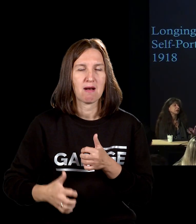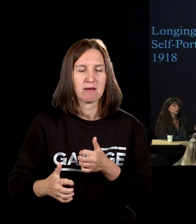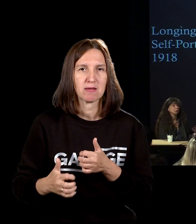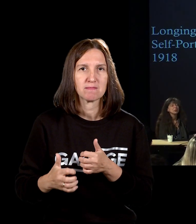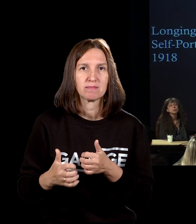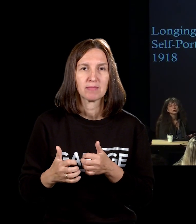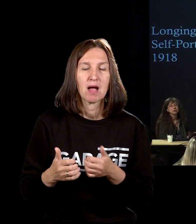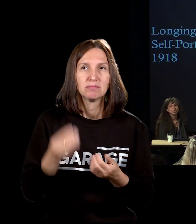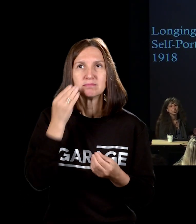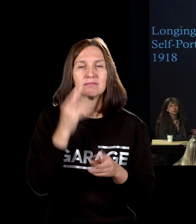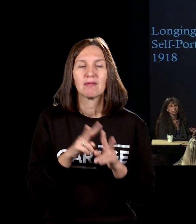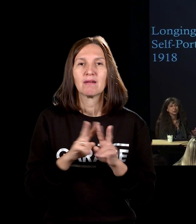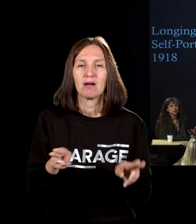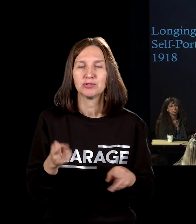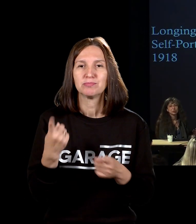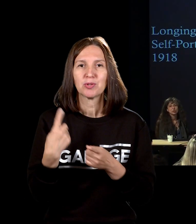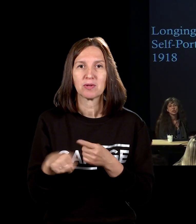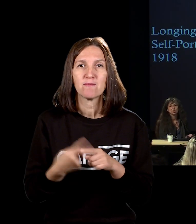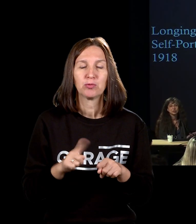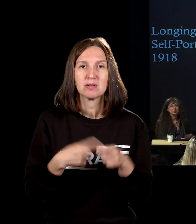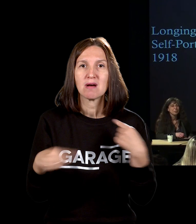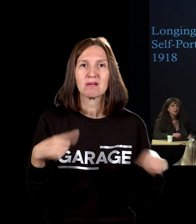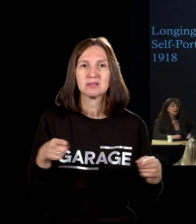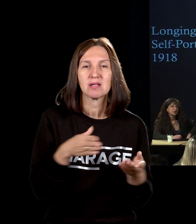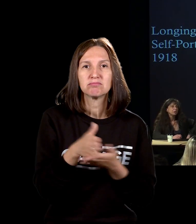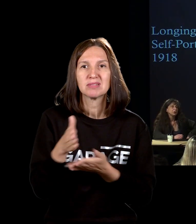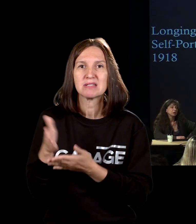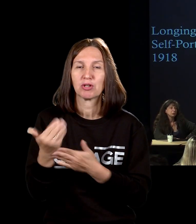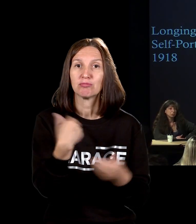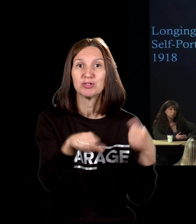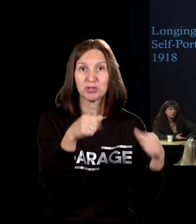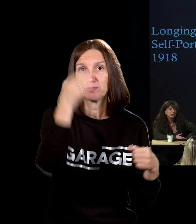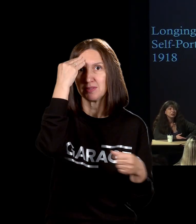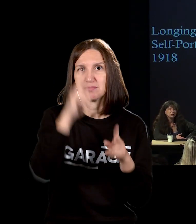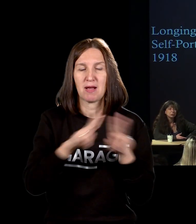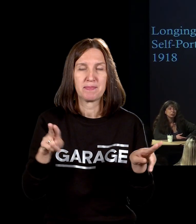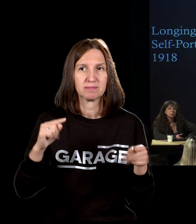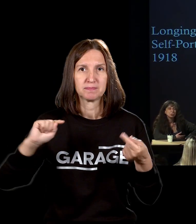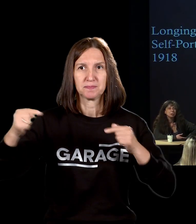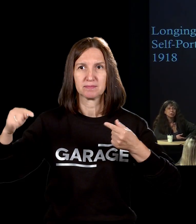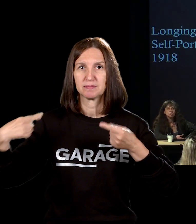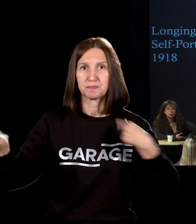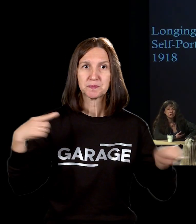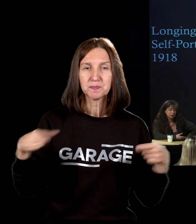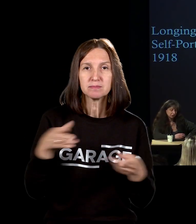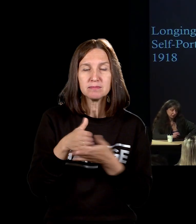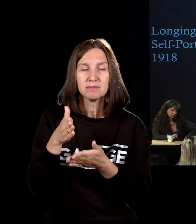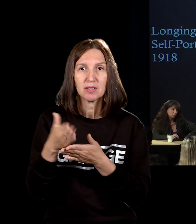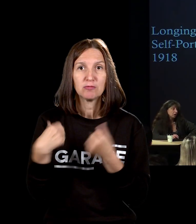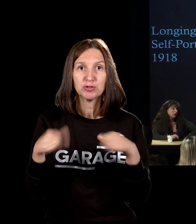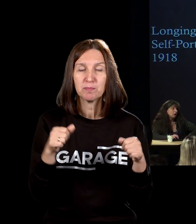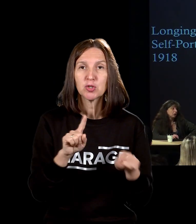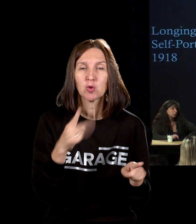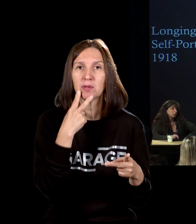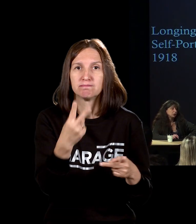язык таким же другим аспирантом оказываются вот эти самые различные языки живописи, модернистской, которую он пробует, чтобы представить